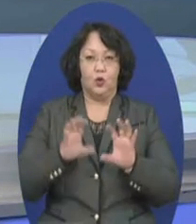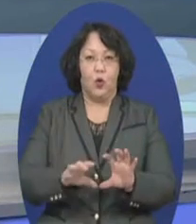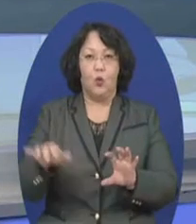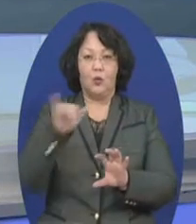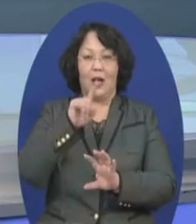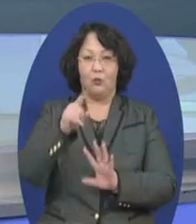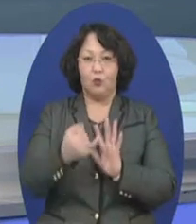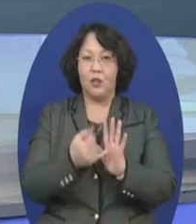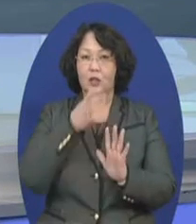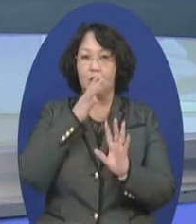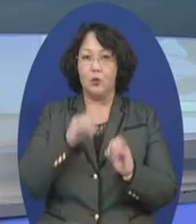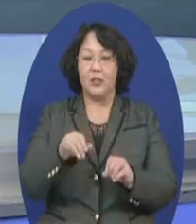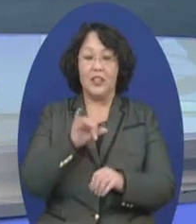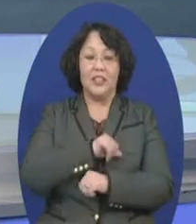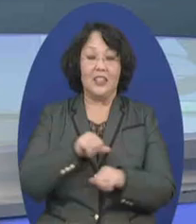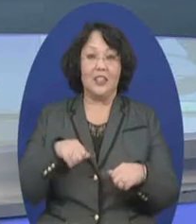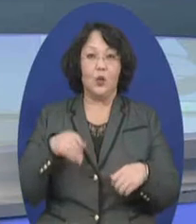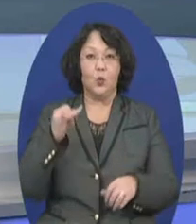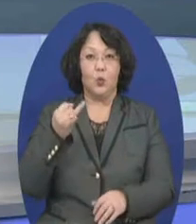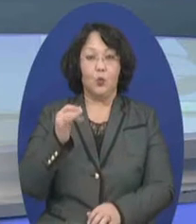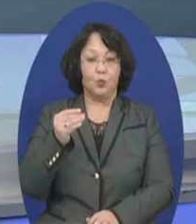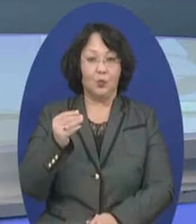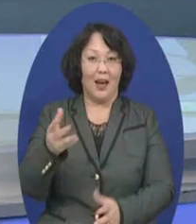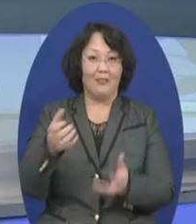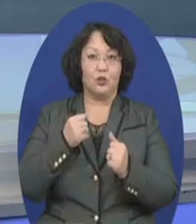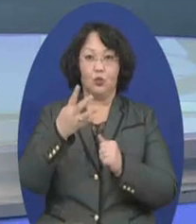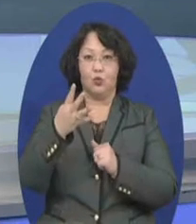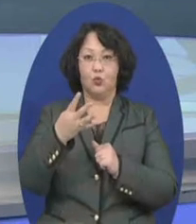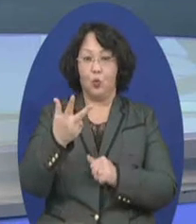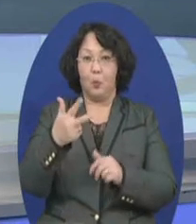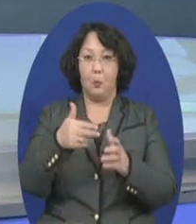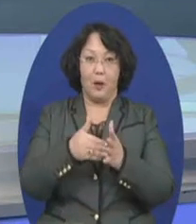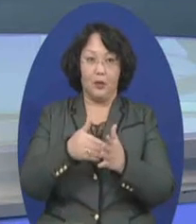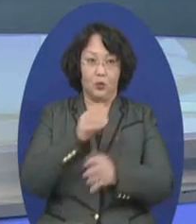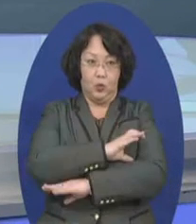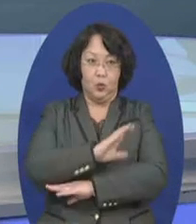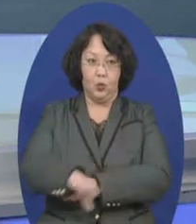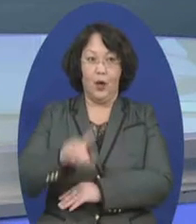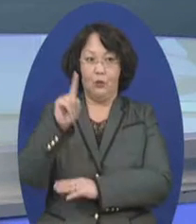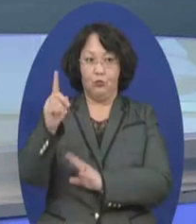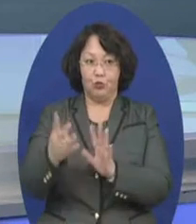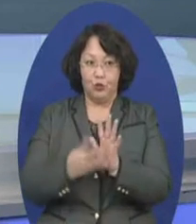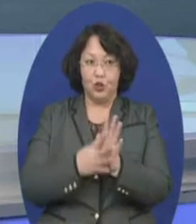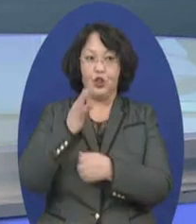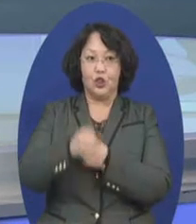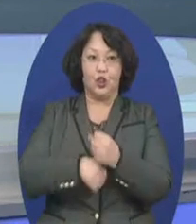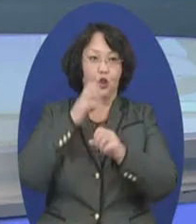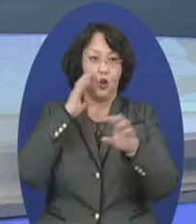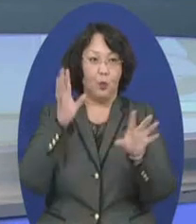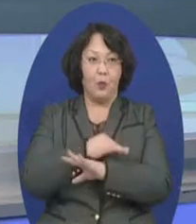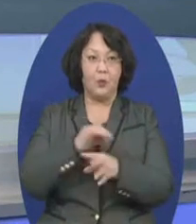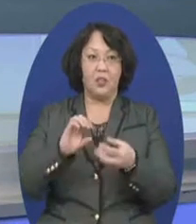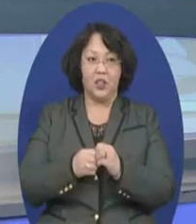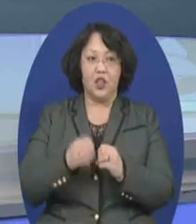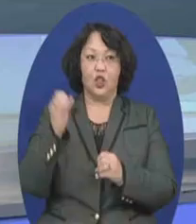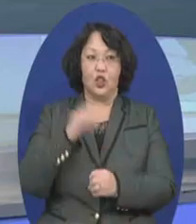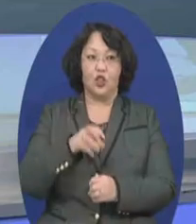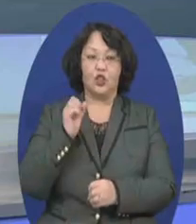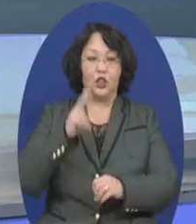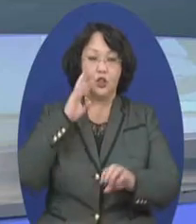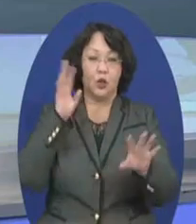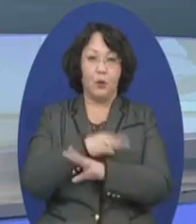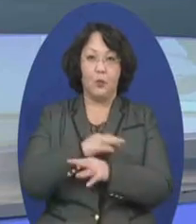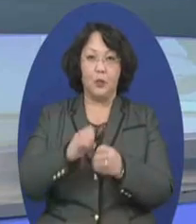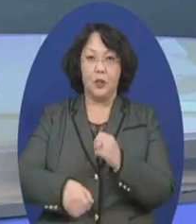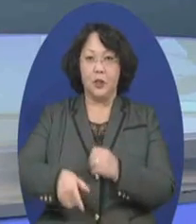хэмжээнд 16-наас хүрч иргэний үнэмлэхийг авч байгаа 43,000 гаруй сурагч байна. 19-р жилдээ зохион байгуулж байгаа иргэний андгаа өргөх ёстол энэ жилийн